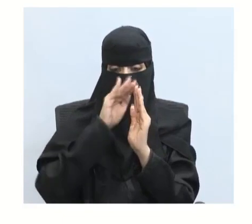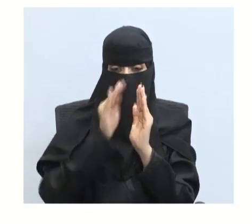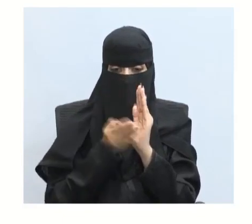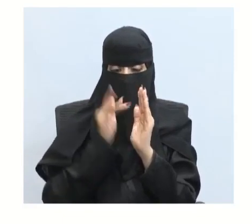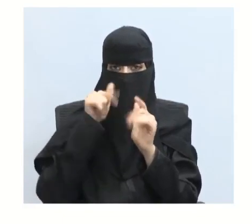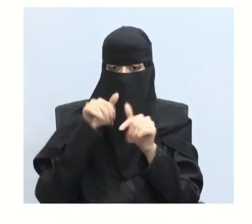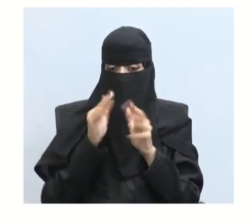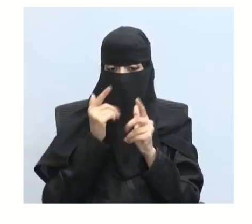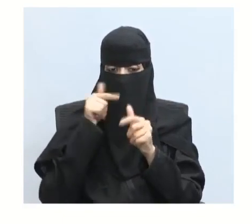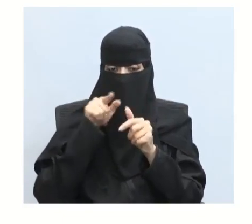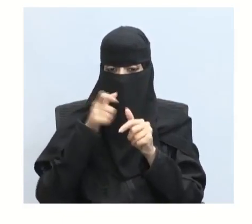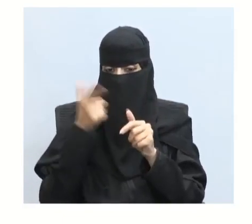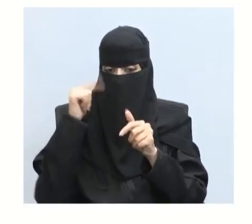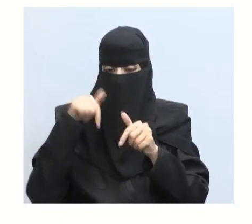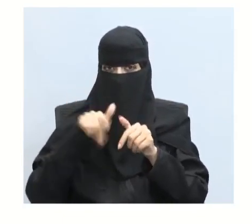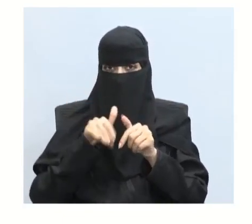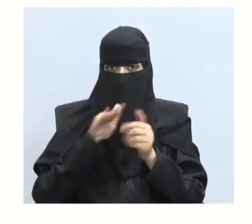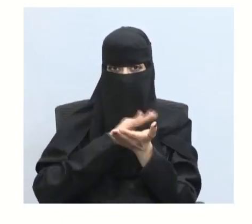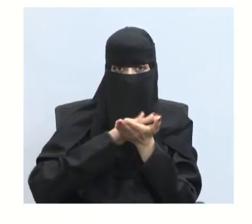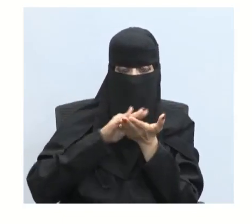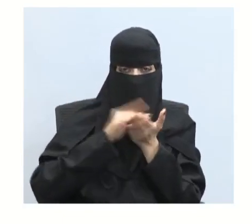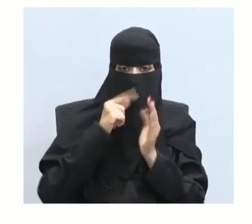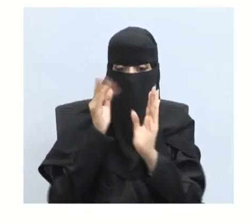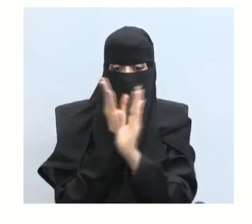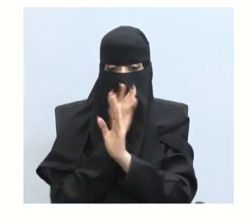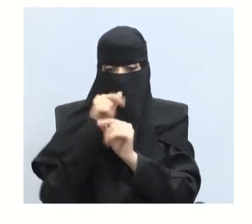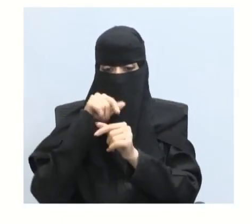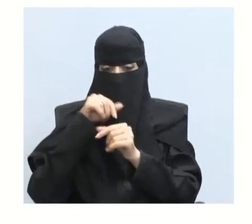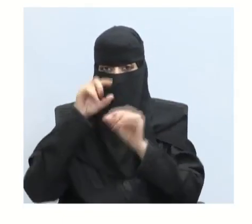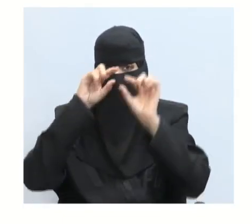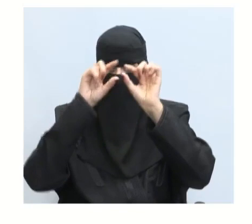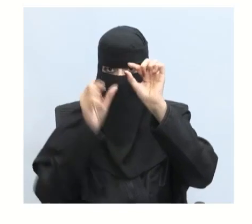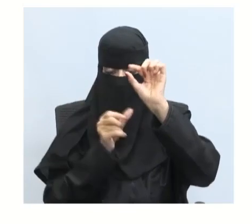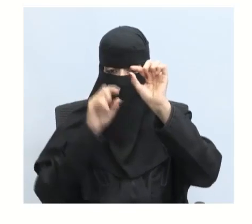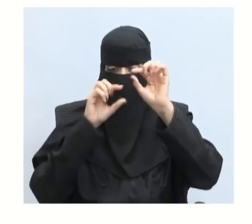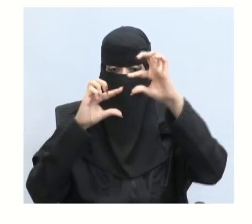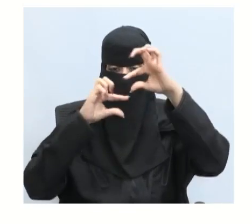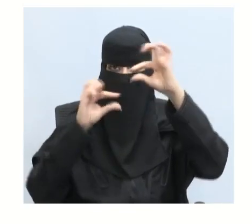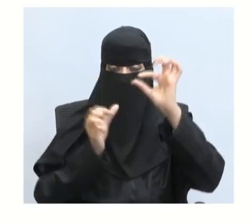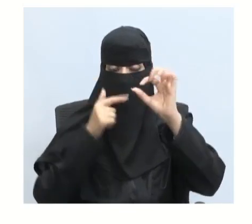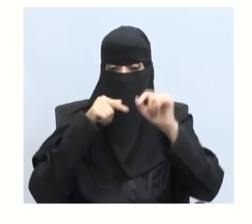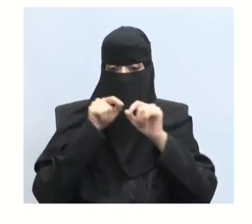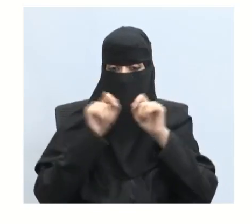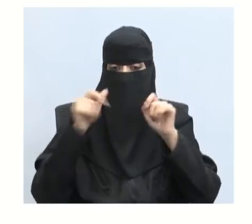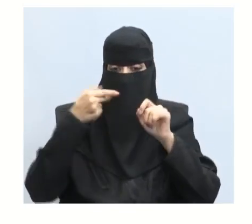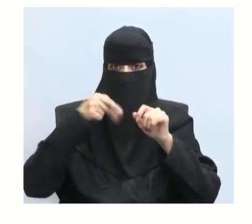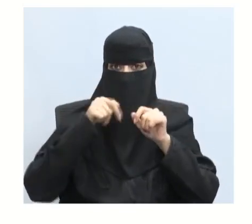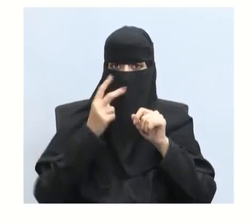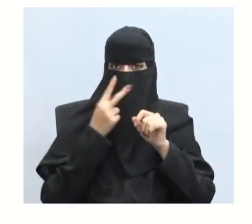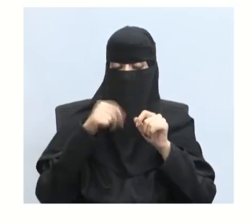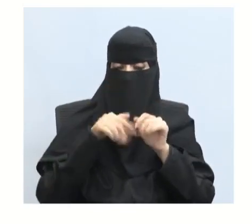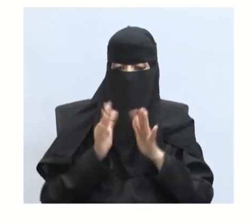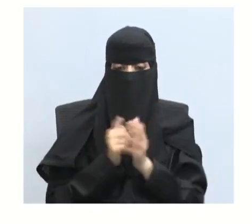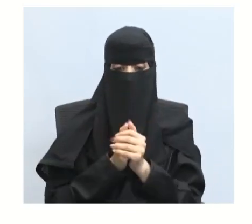المراه المحدبه كانت عباره عن ماذا عزيزي الطالب نعم احسنت كانت عباره عن سطح عاكس حوافه